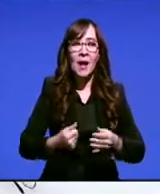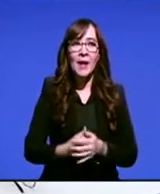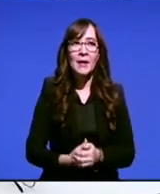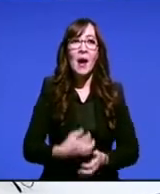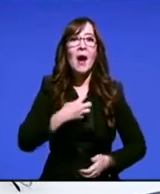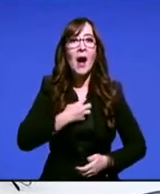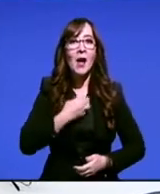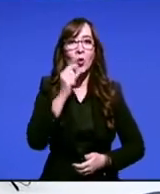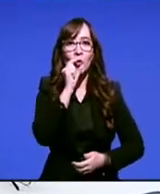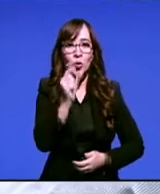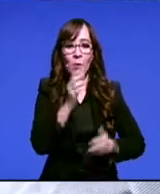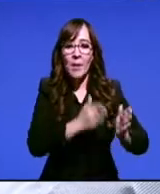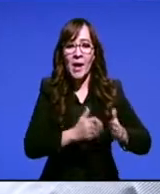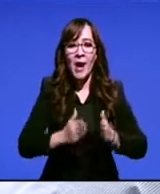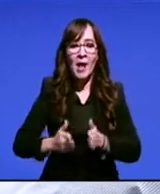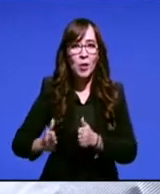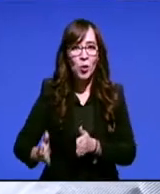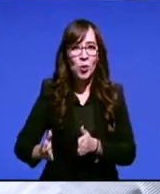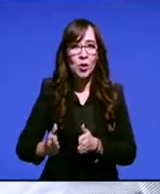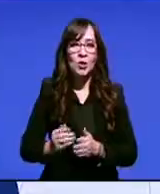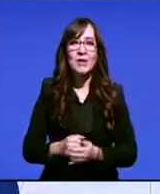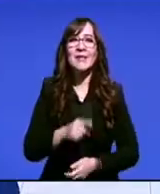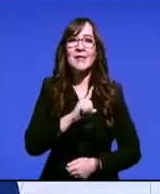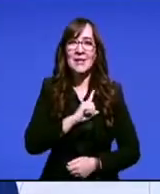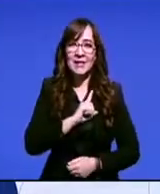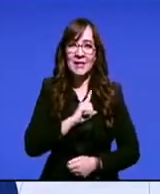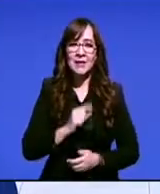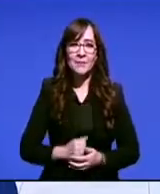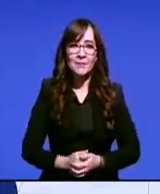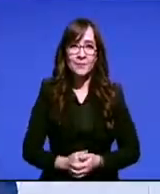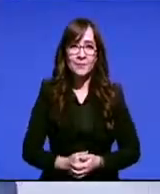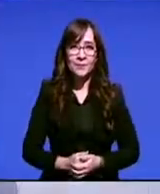tanpa adanya campur tangan dari pemerintah. Tim Liputan Trans 7.